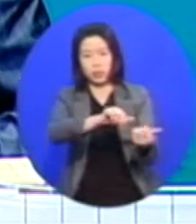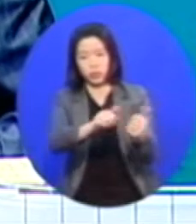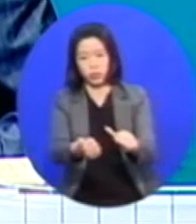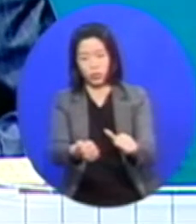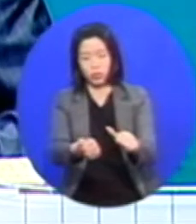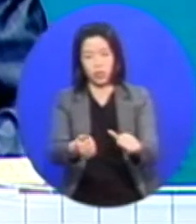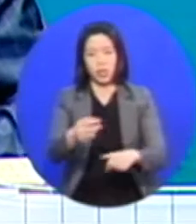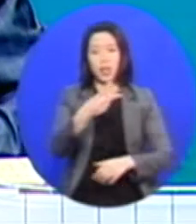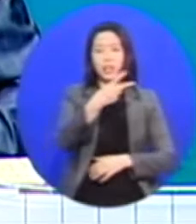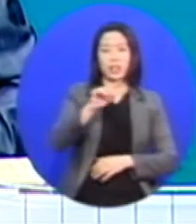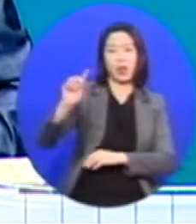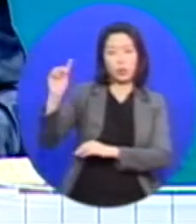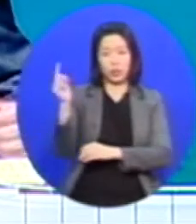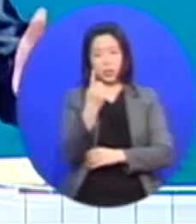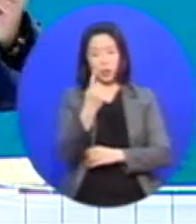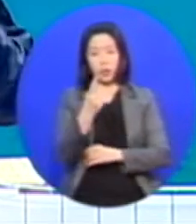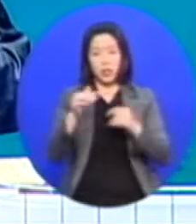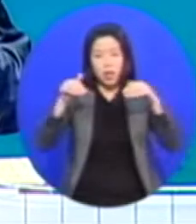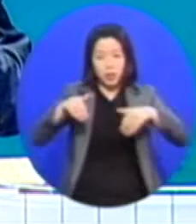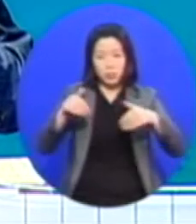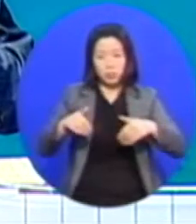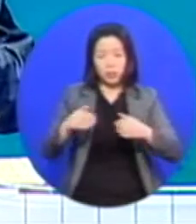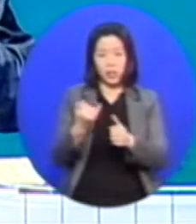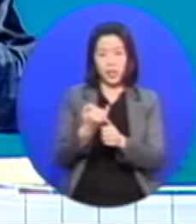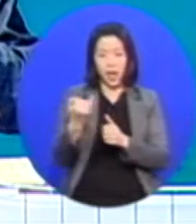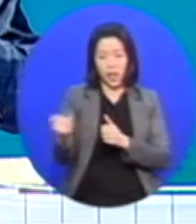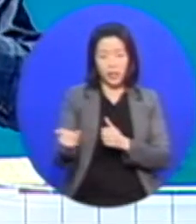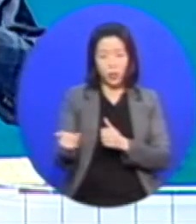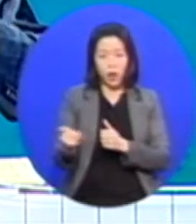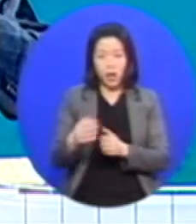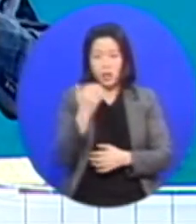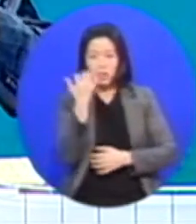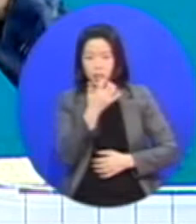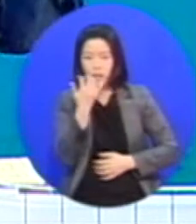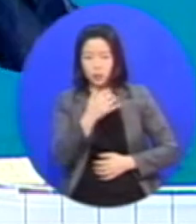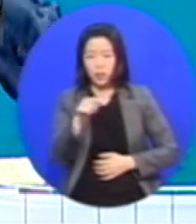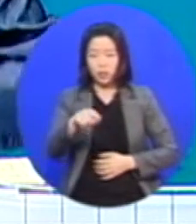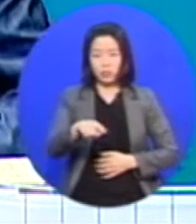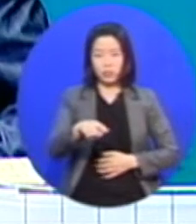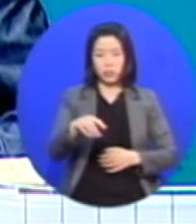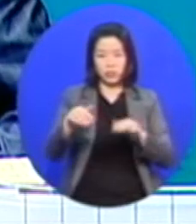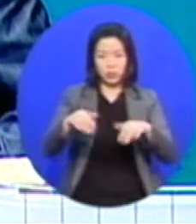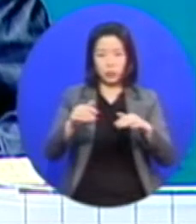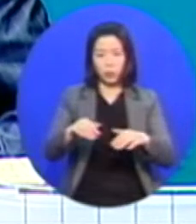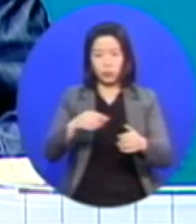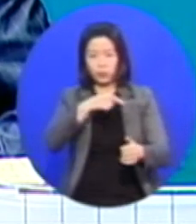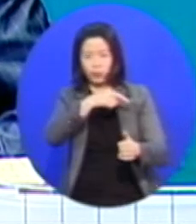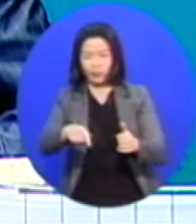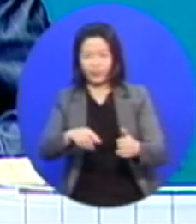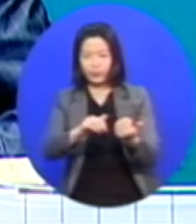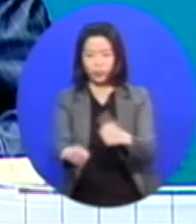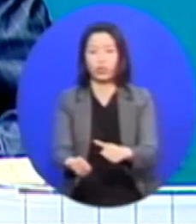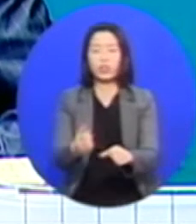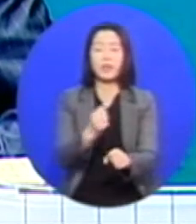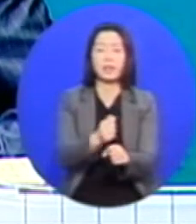다윗 부하 의 안에 와 가늠하고 충성스러운 부활을 주께 만들어 버렸어요